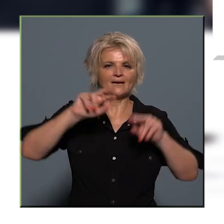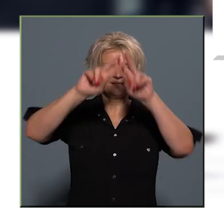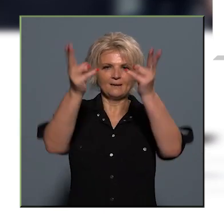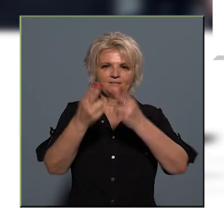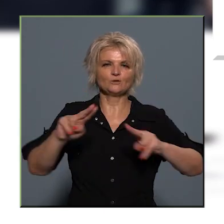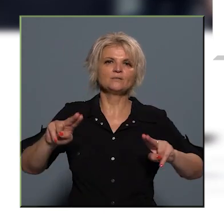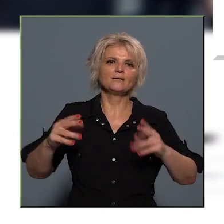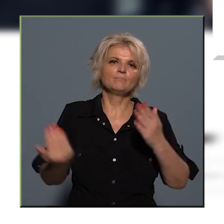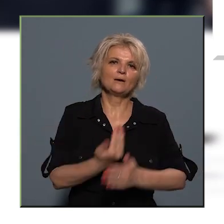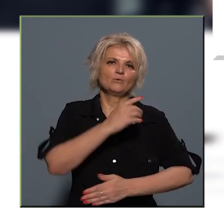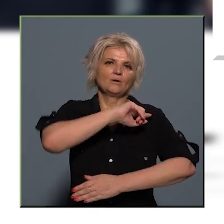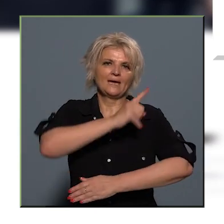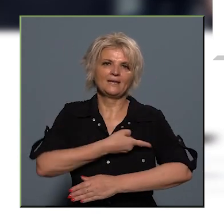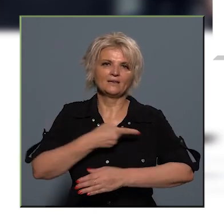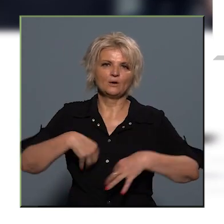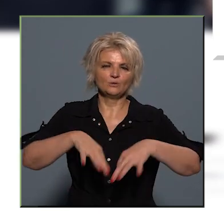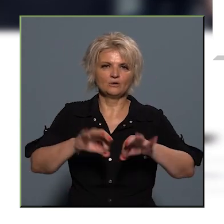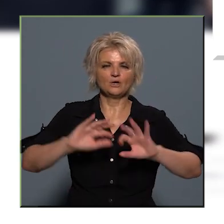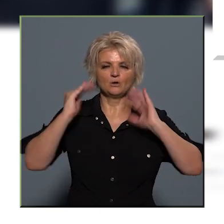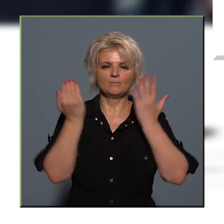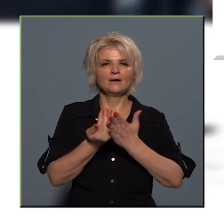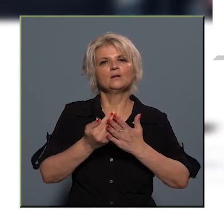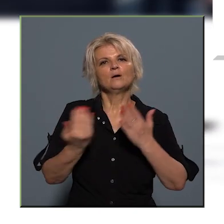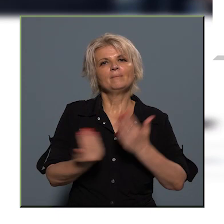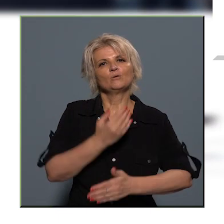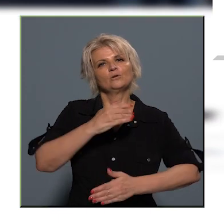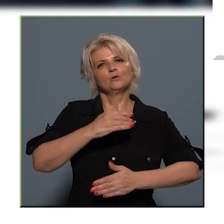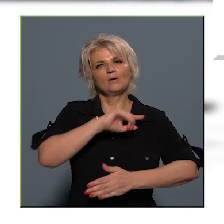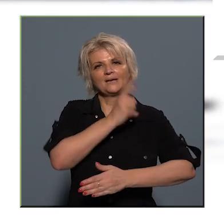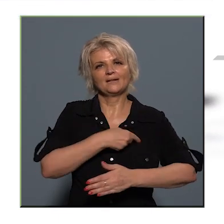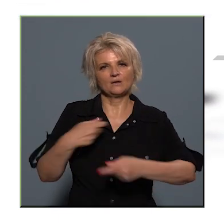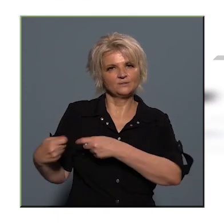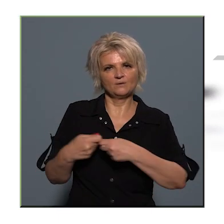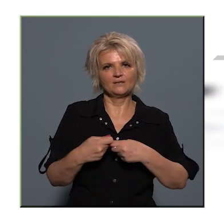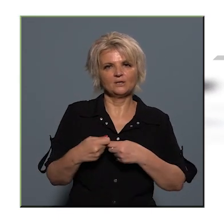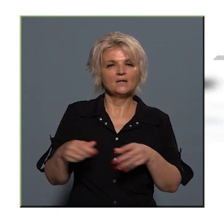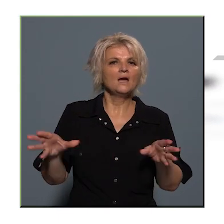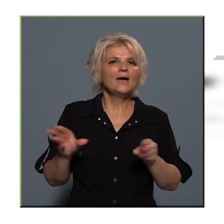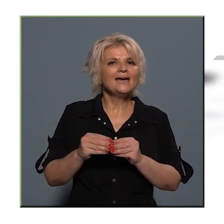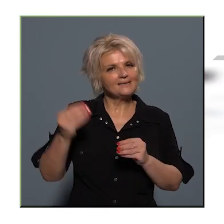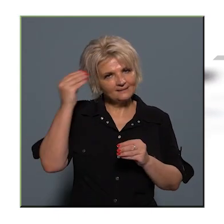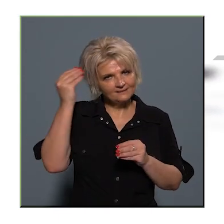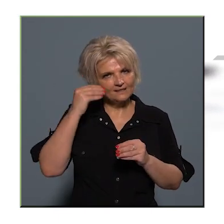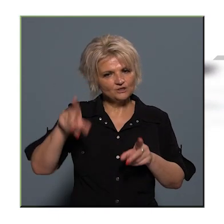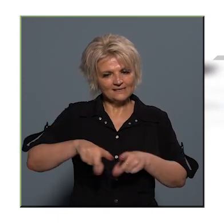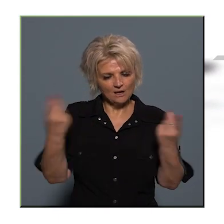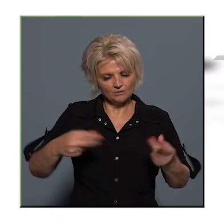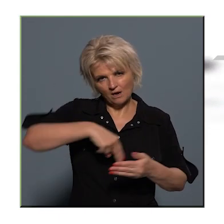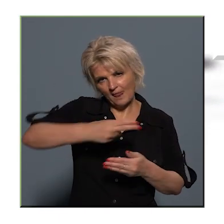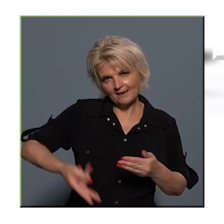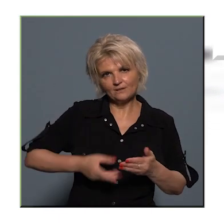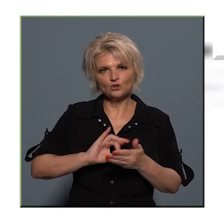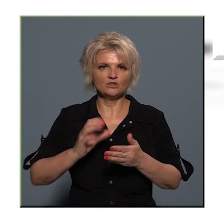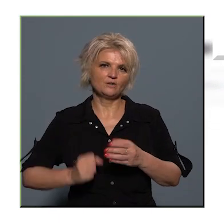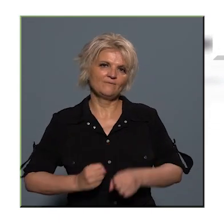Megújuló Energia Ügynökség és a Globális Megújuló Energia Szövetség egyetértési nyilatkozatot írt alá a gyors,